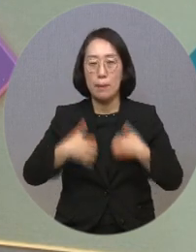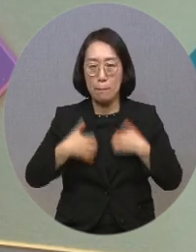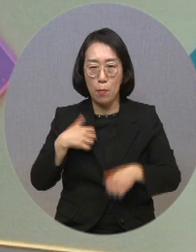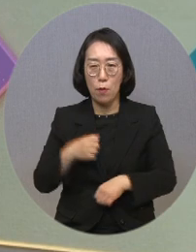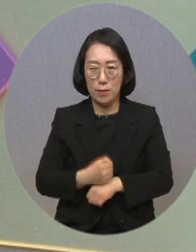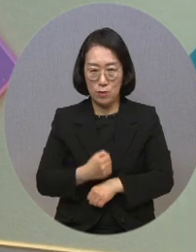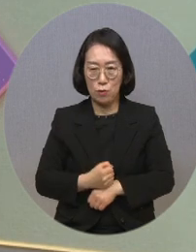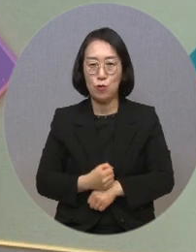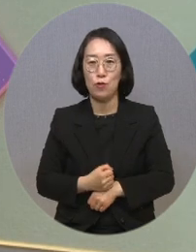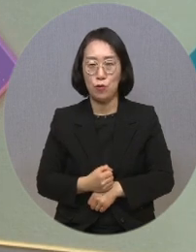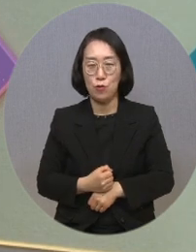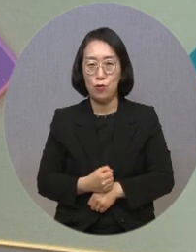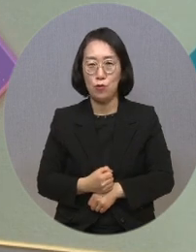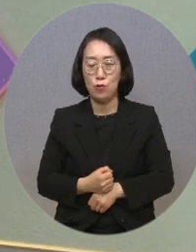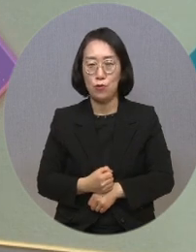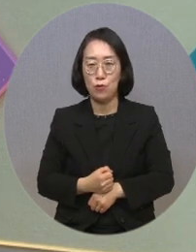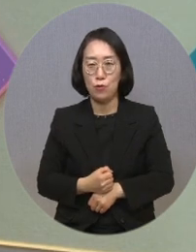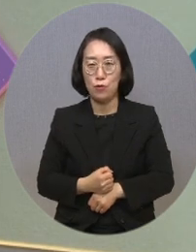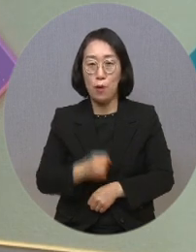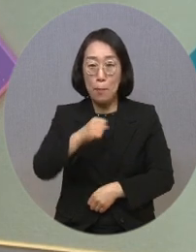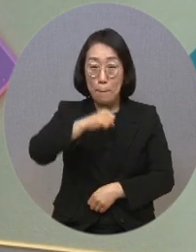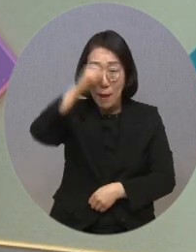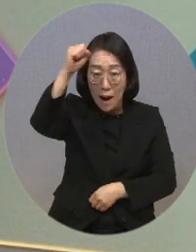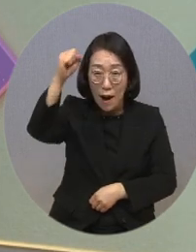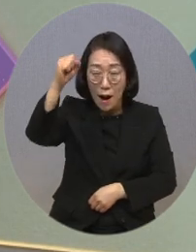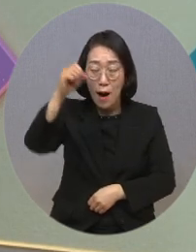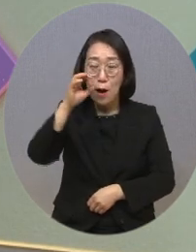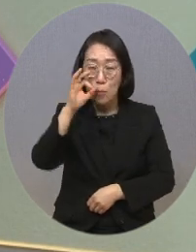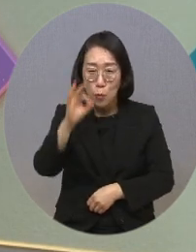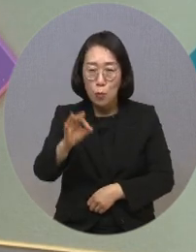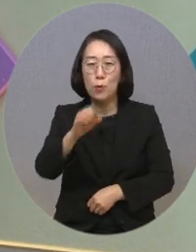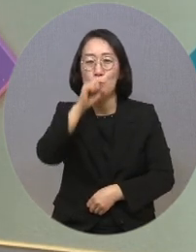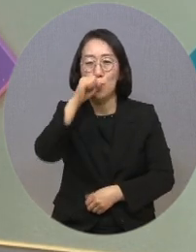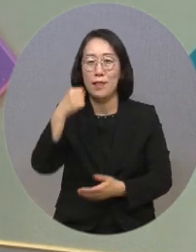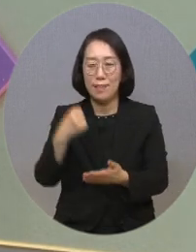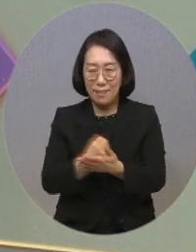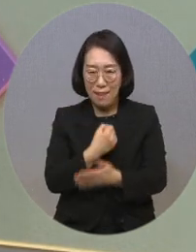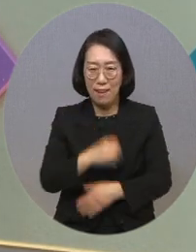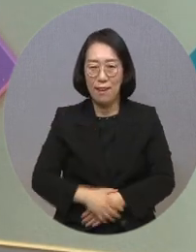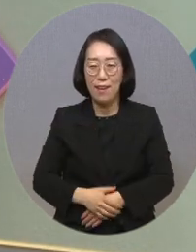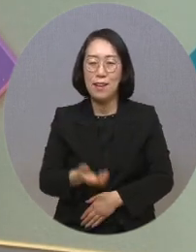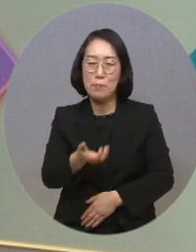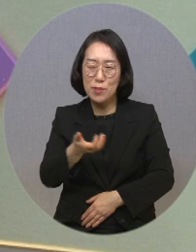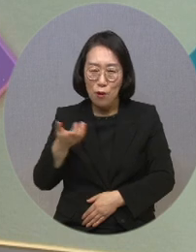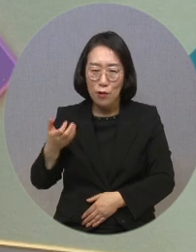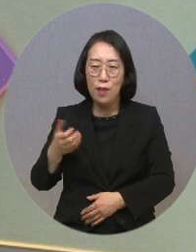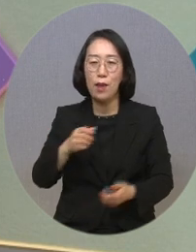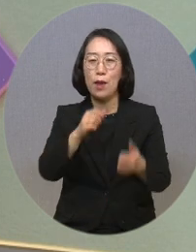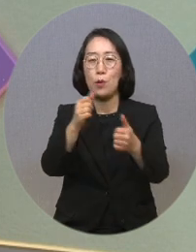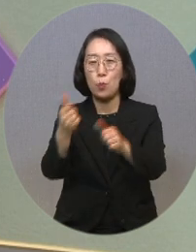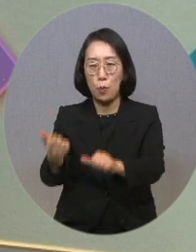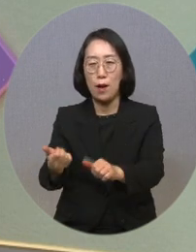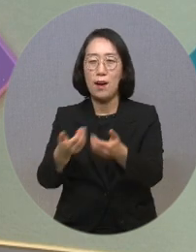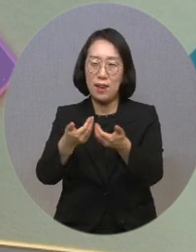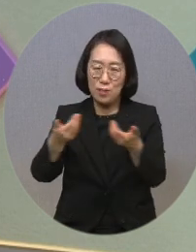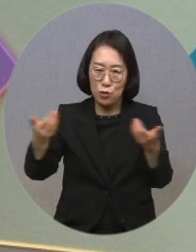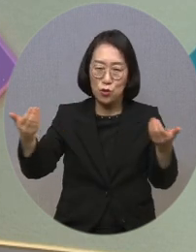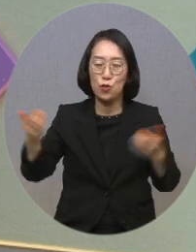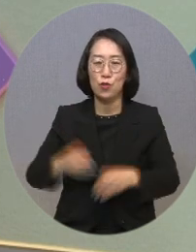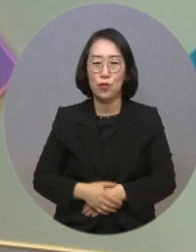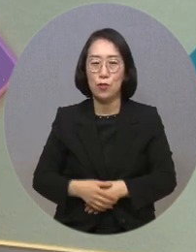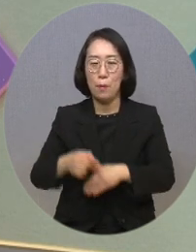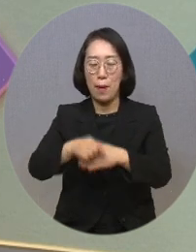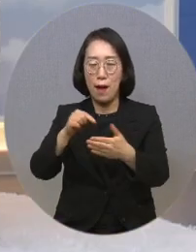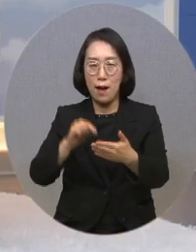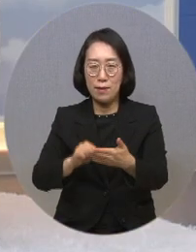된 것까지 예, 보고 돌아가셨으면 얼마나 더 좋았을까. 그러게 말이죠. 그래서 마음이